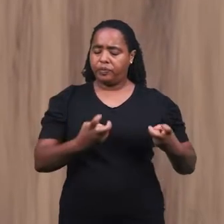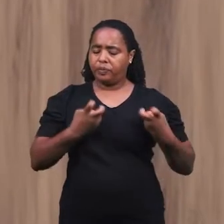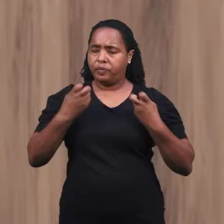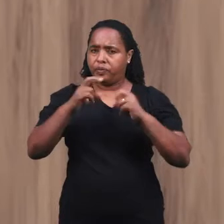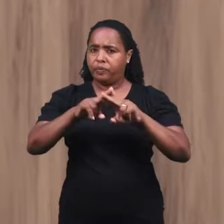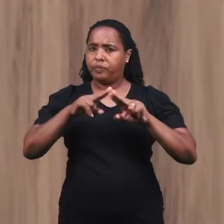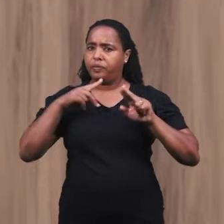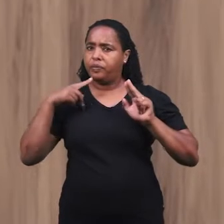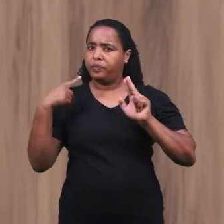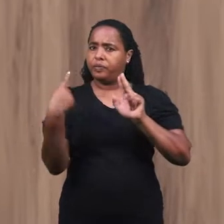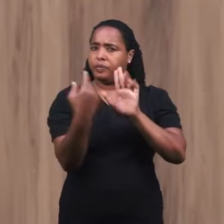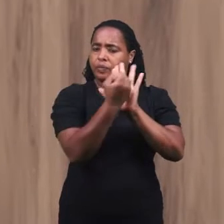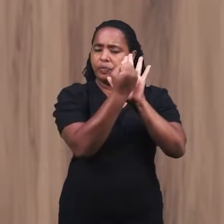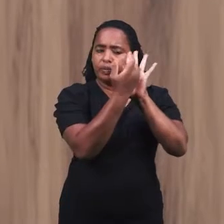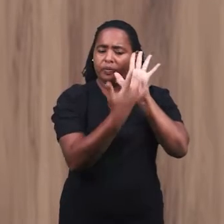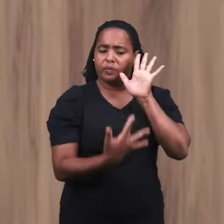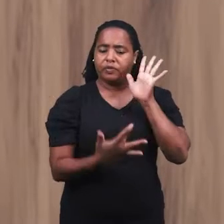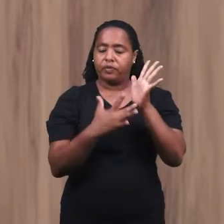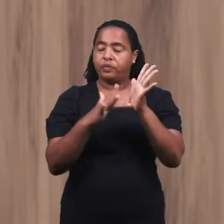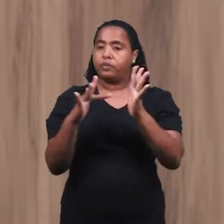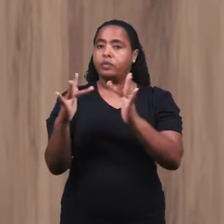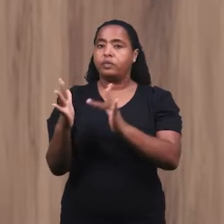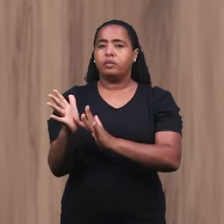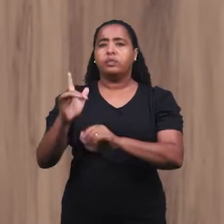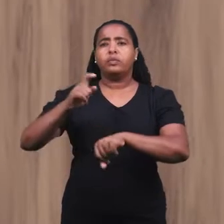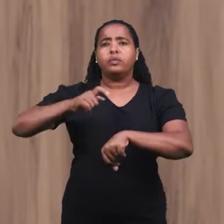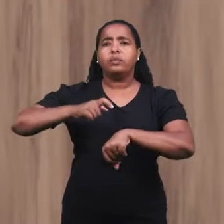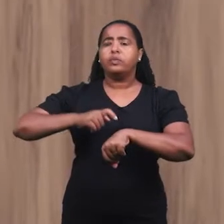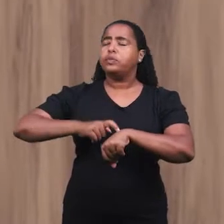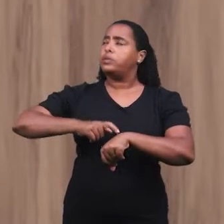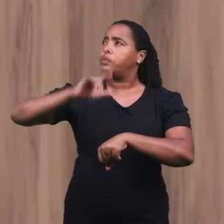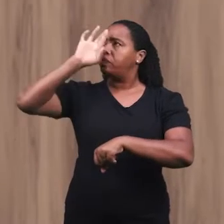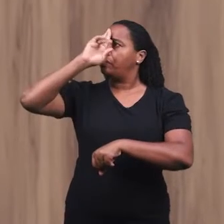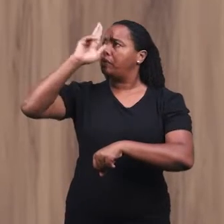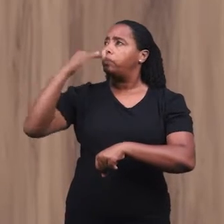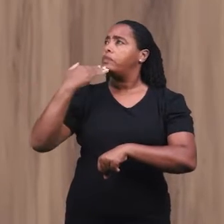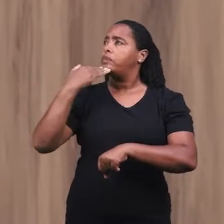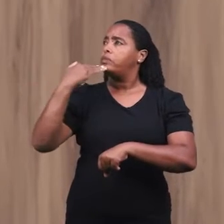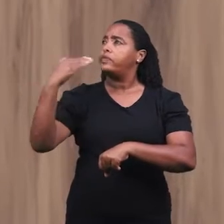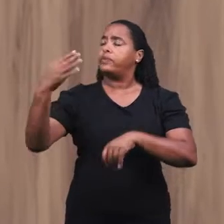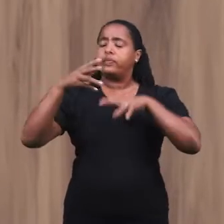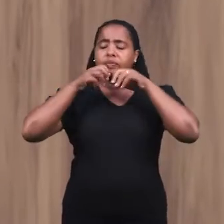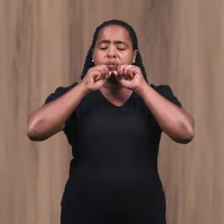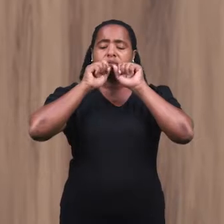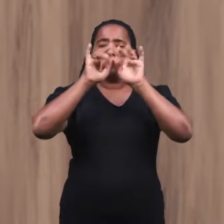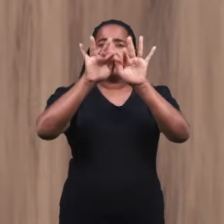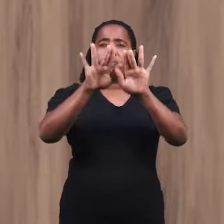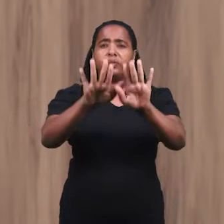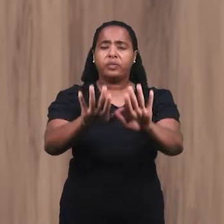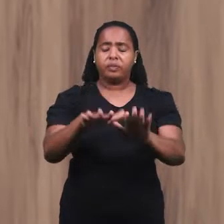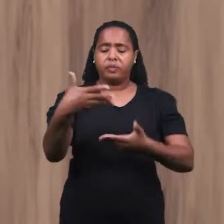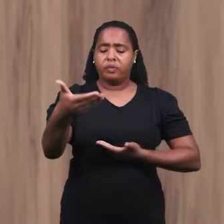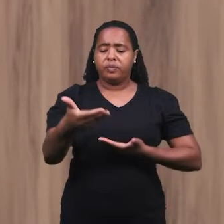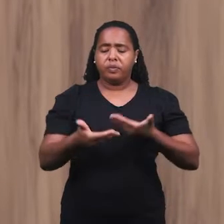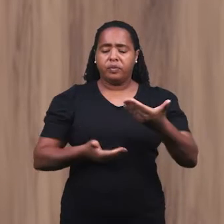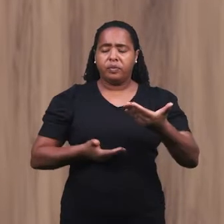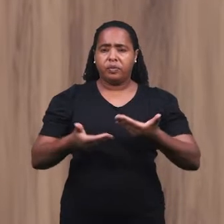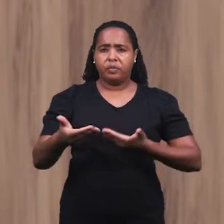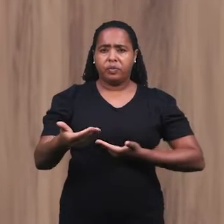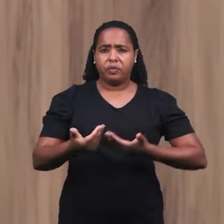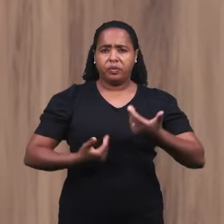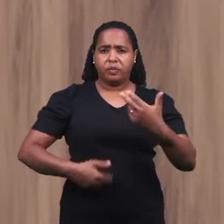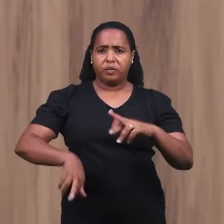о крови Сына Твоего Иисуса Христа, когда в этот час мы просим Тебя о благословении для